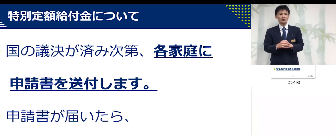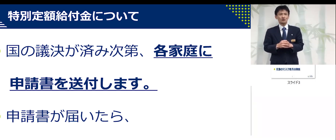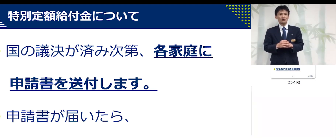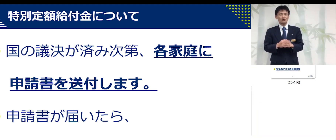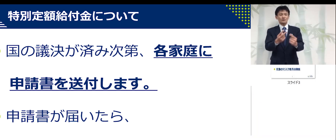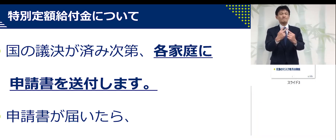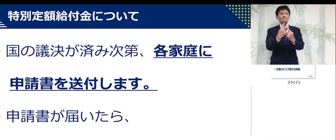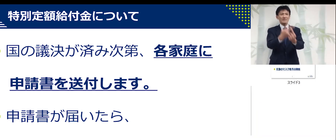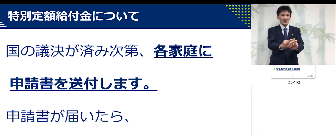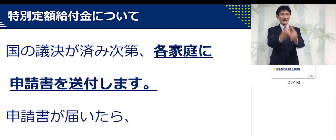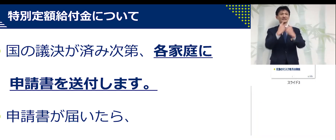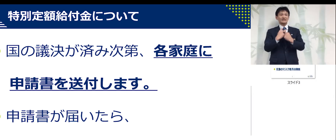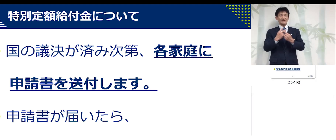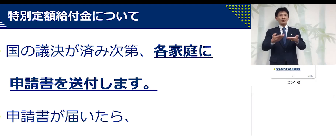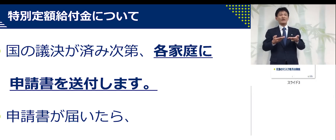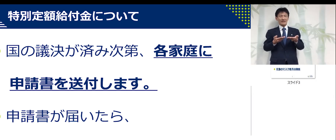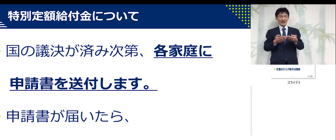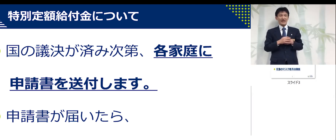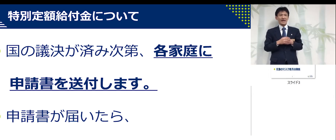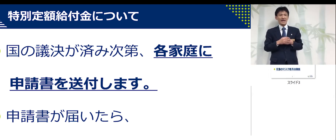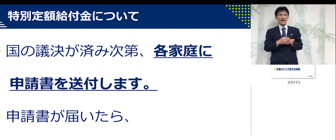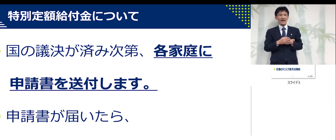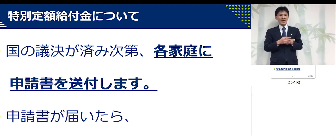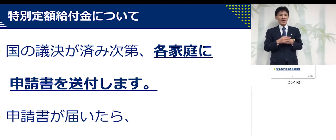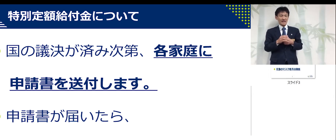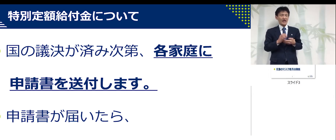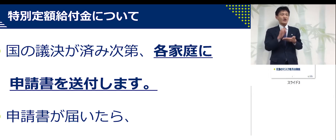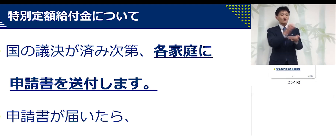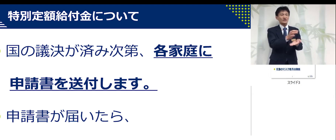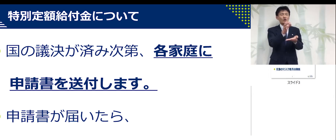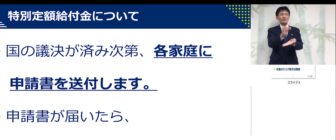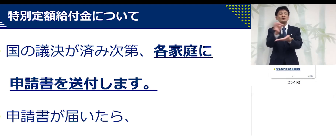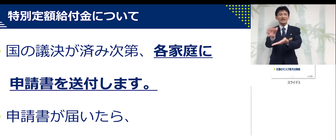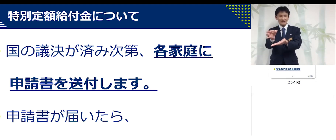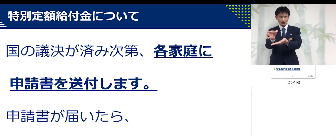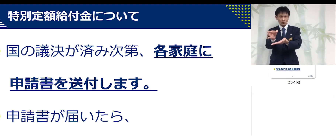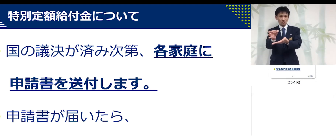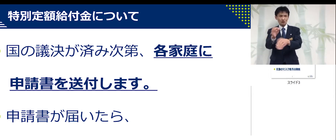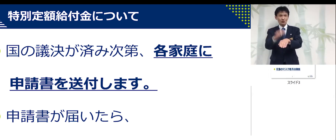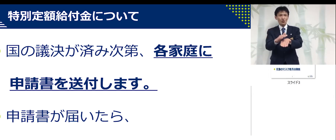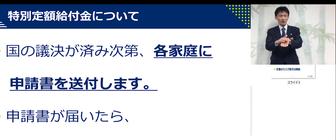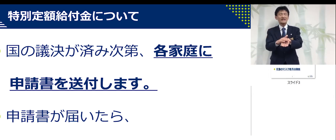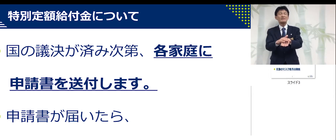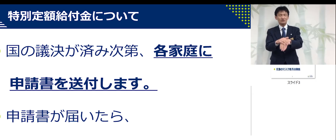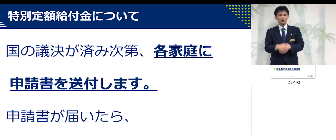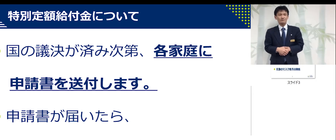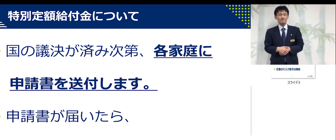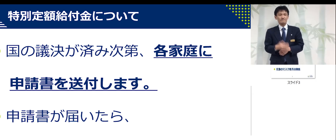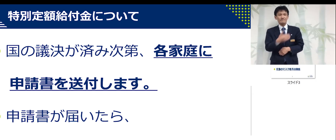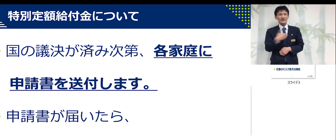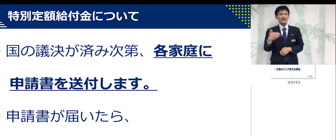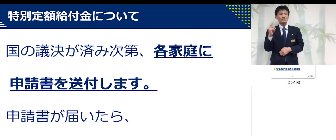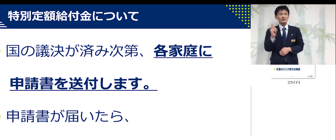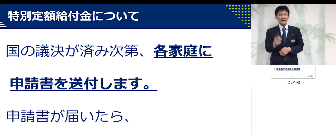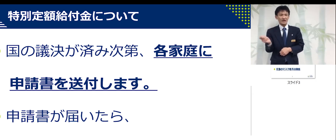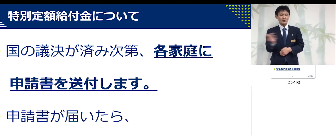ただいて、そこに順次入金をさせていただくということになると思いますので、できるだけ急ピッチで、でき